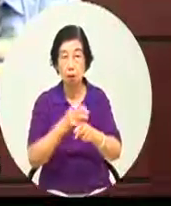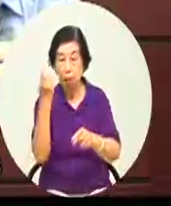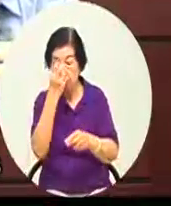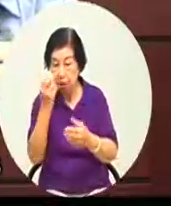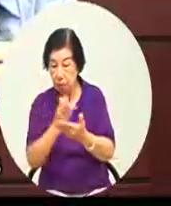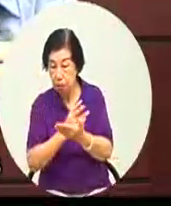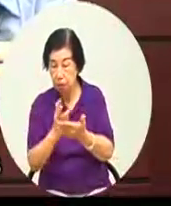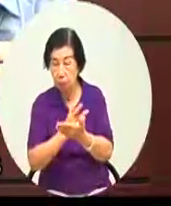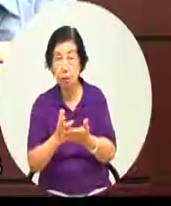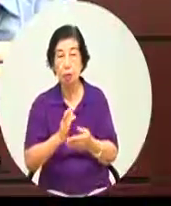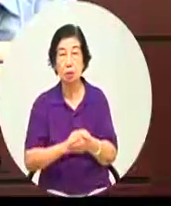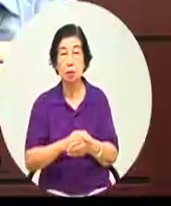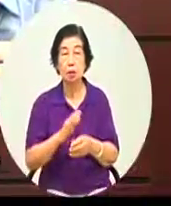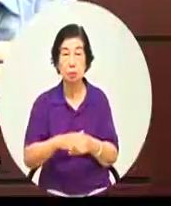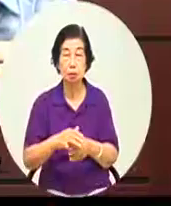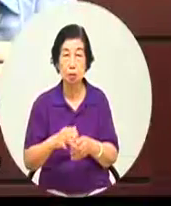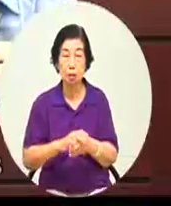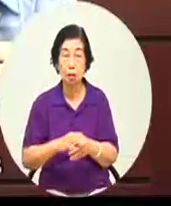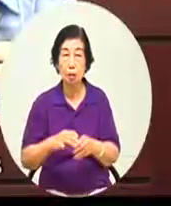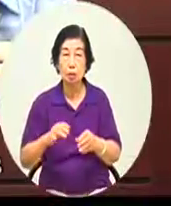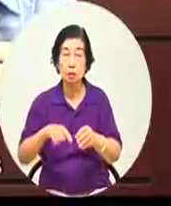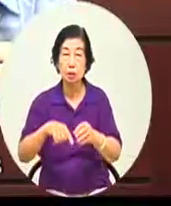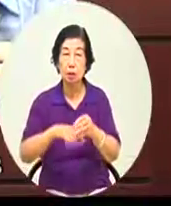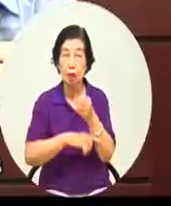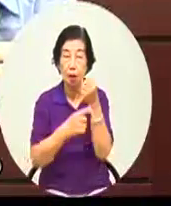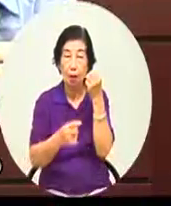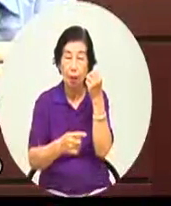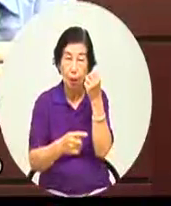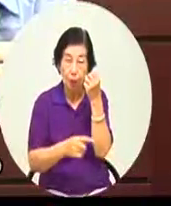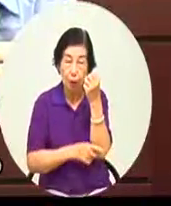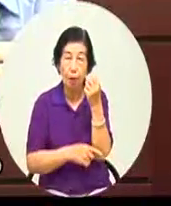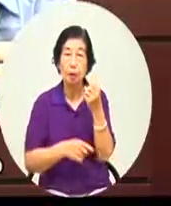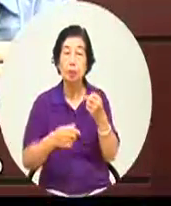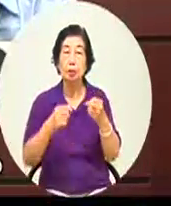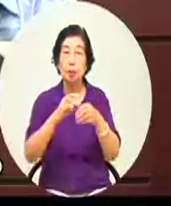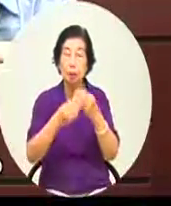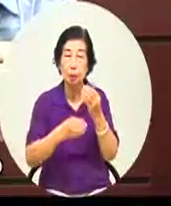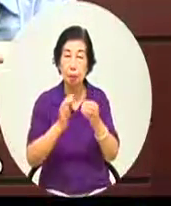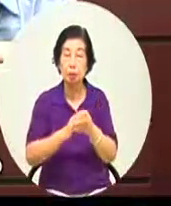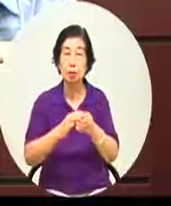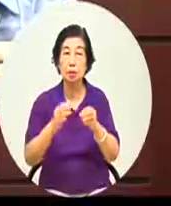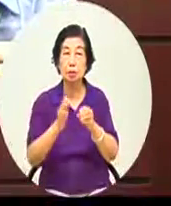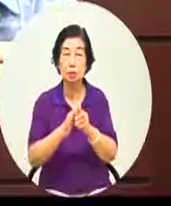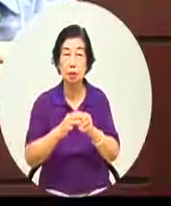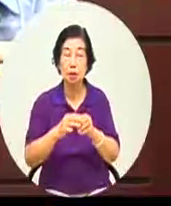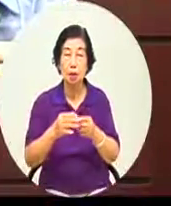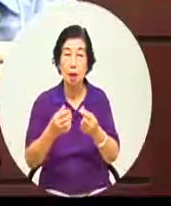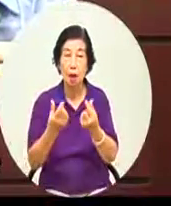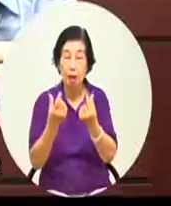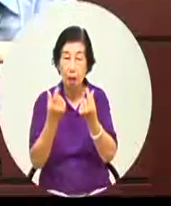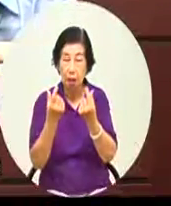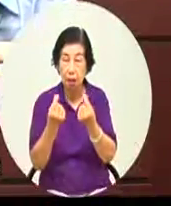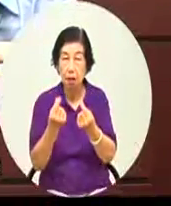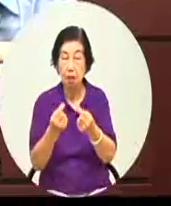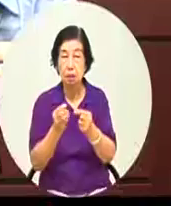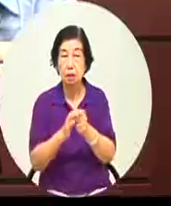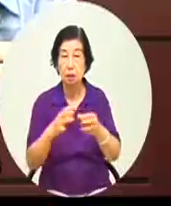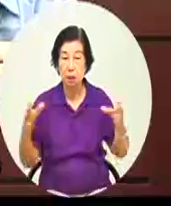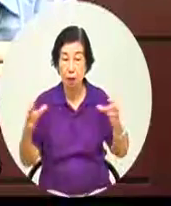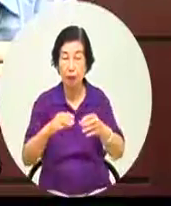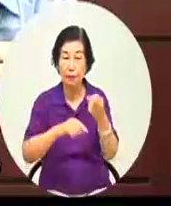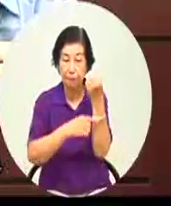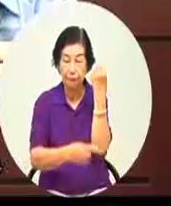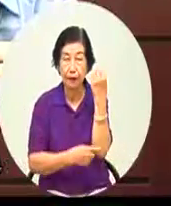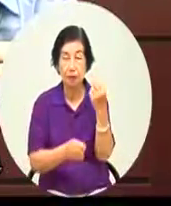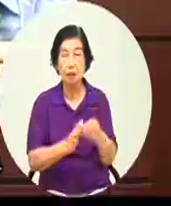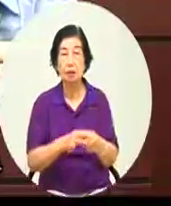使它是合法的计程车，但是它的服务品质不够好的部分呢，也能够把它给剔除掉。那这个部分是交通部目前